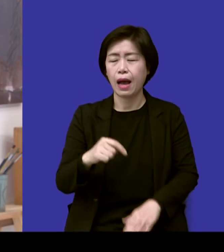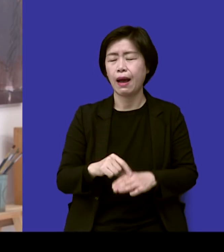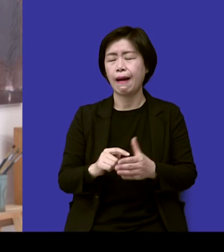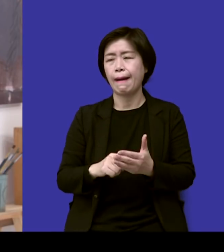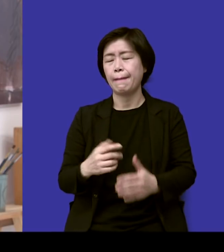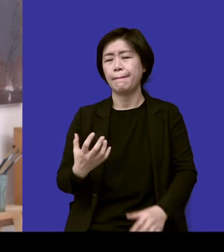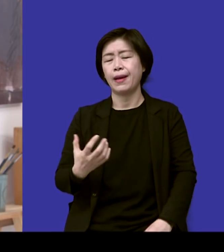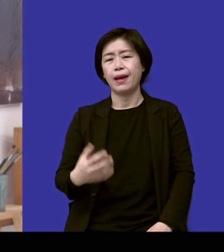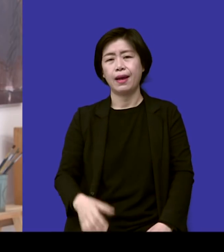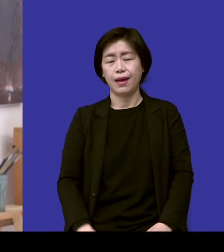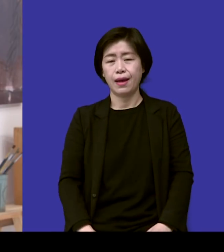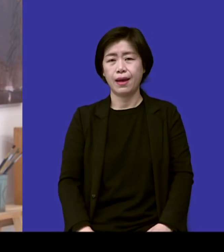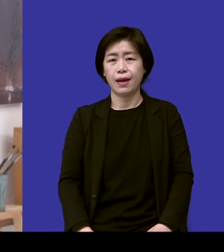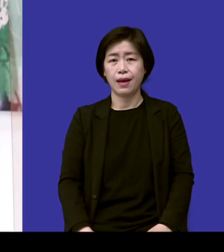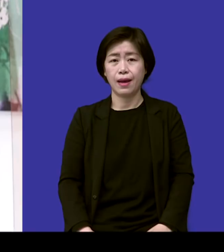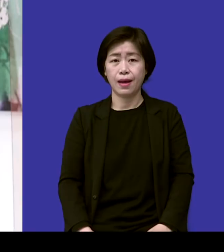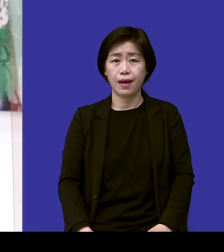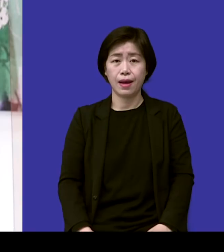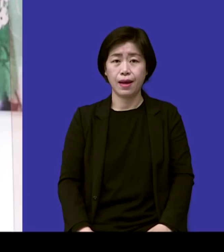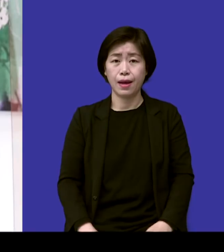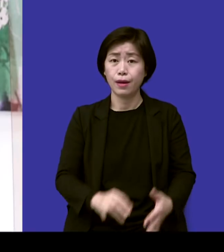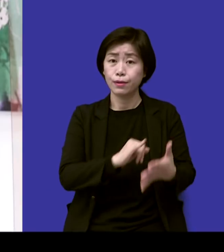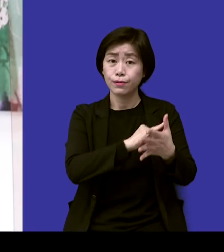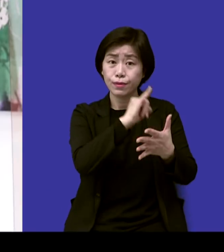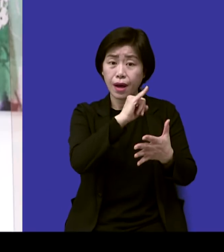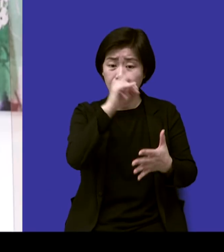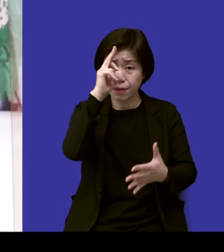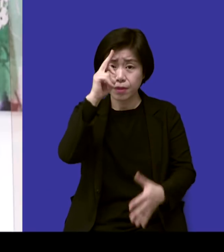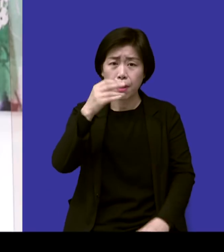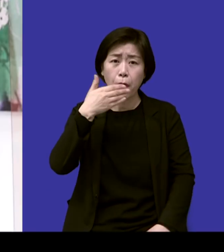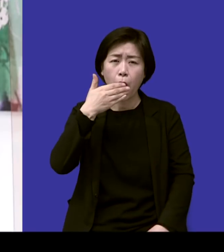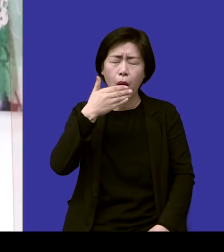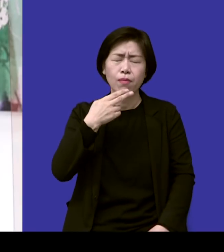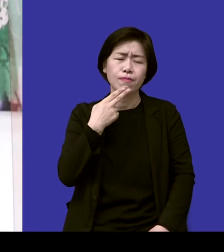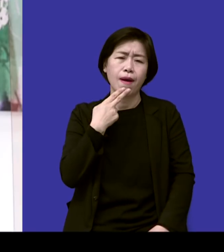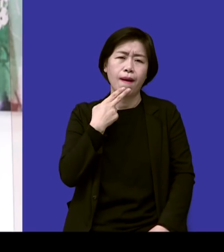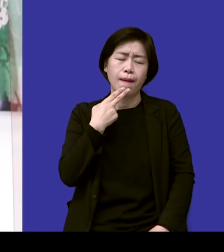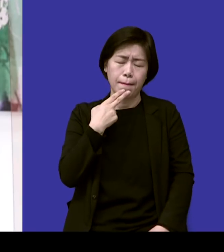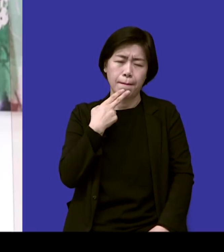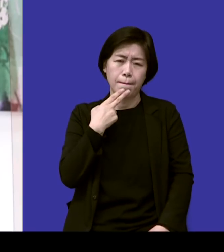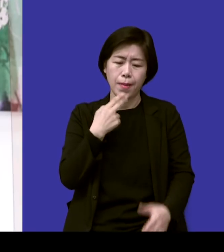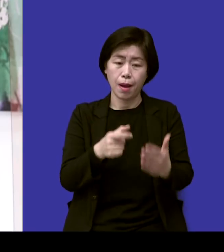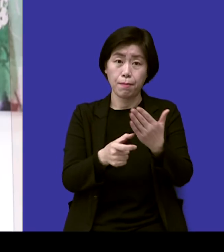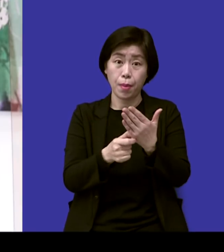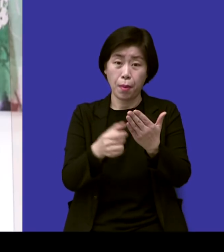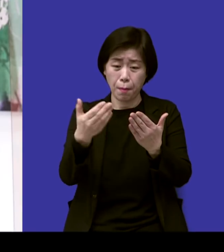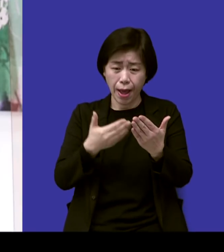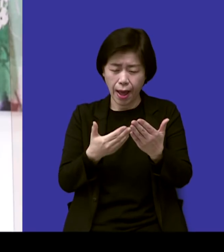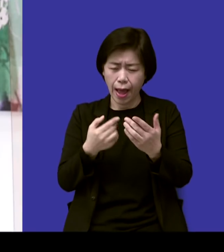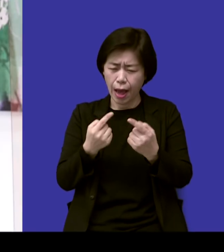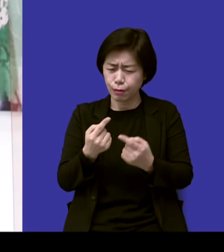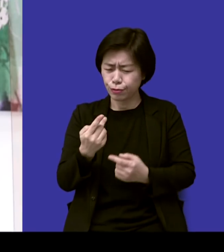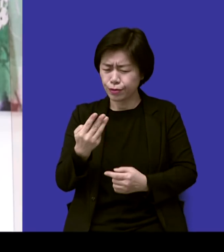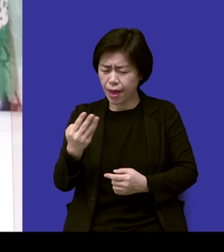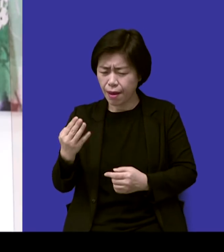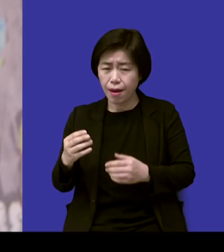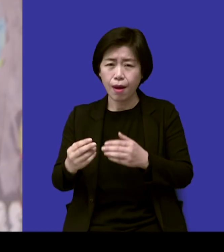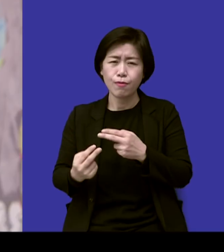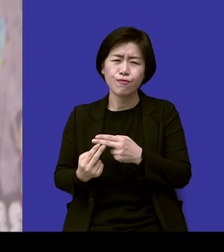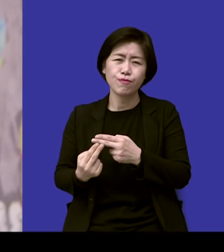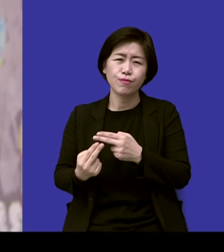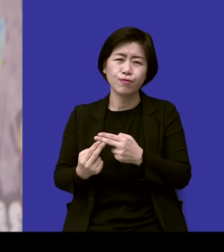제가 지금 그걸 봤어요. 그러니까 그 정도로 큰 누나가 진짜 저희를 위해서 열심히